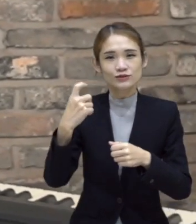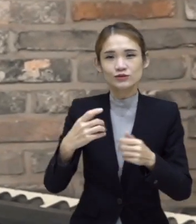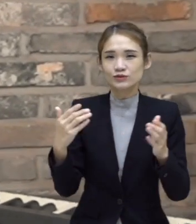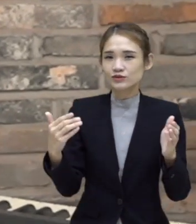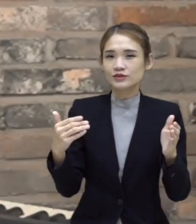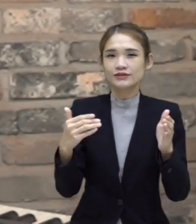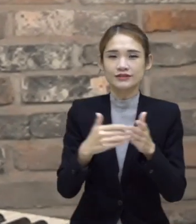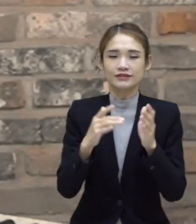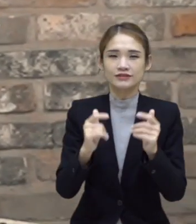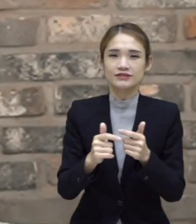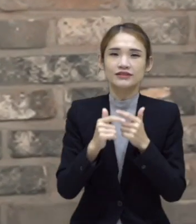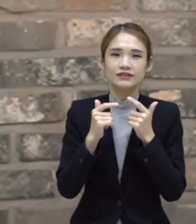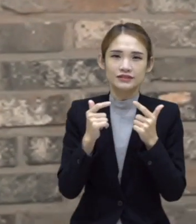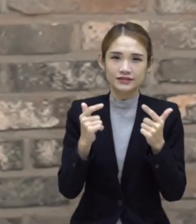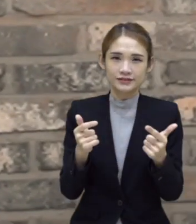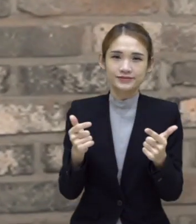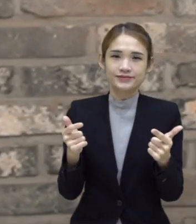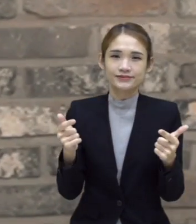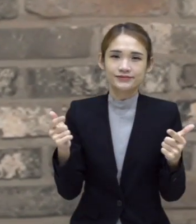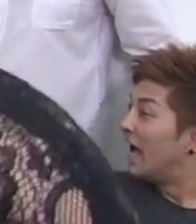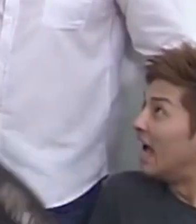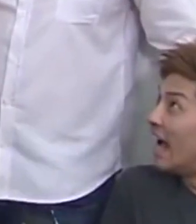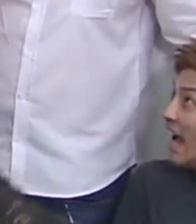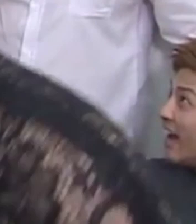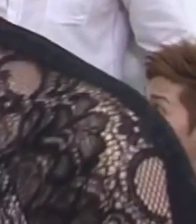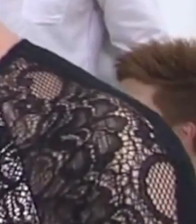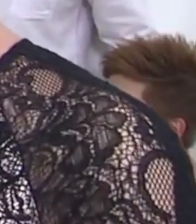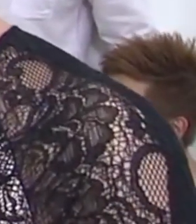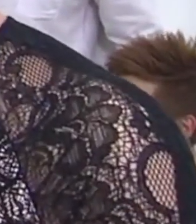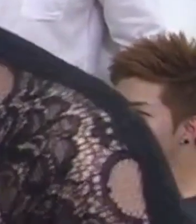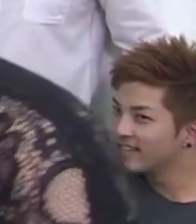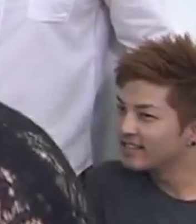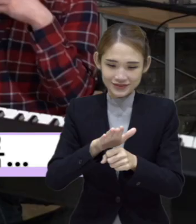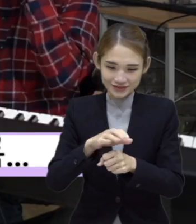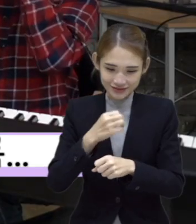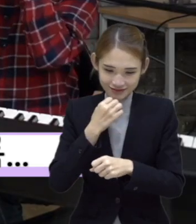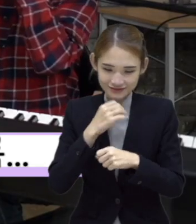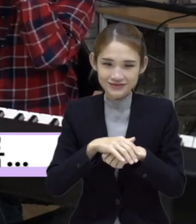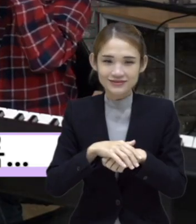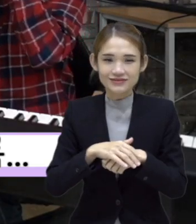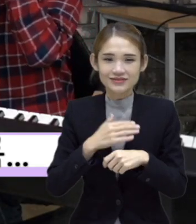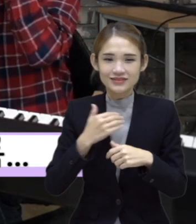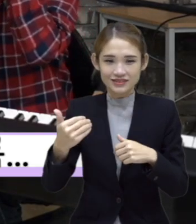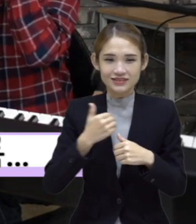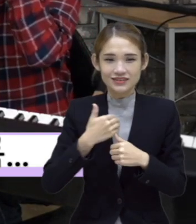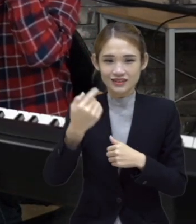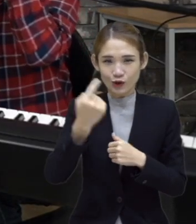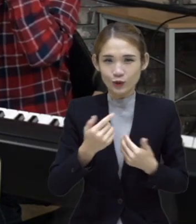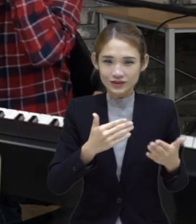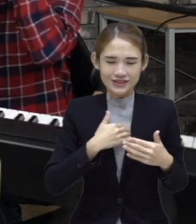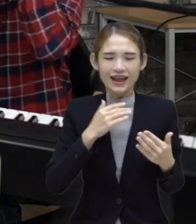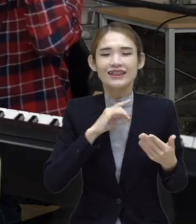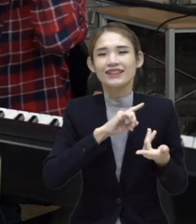추억으로 끝나지 않게. 오! 완전 무대를 뒤집어 놓으셨다. 이제 제가 내게 오는 길을 여러분들께 불러드리도록